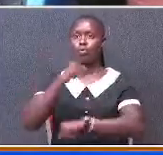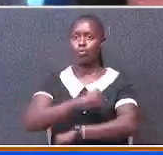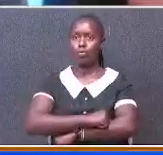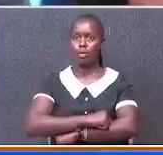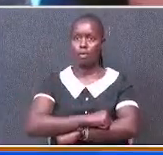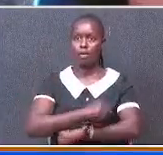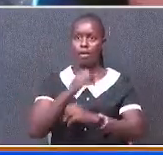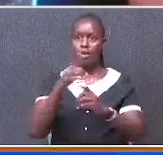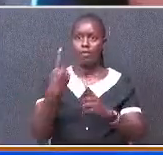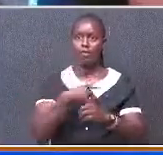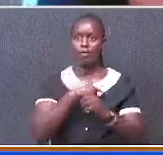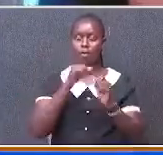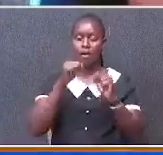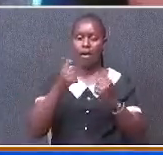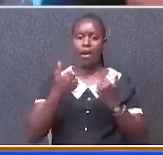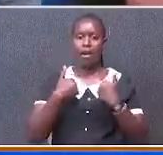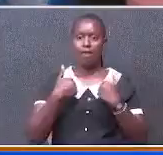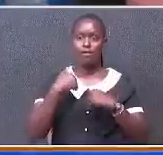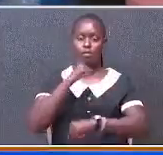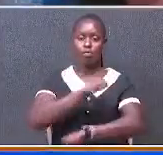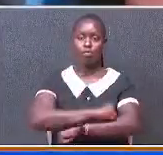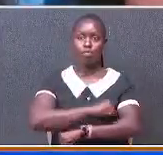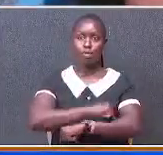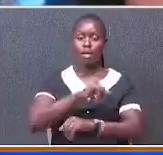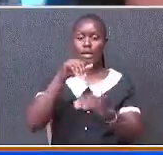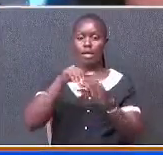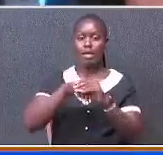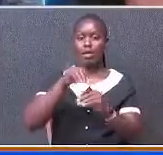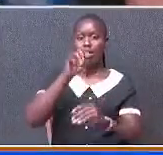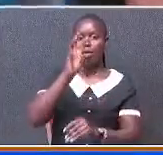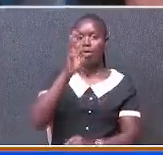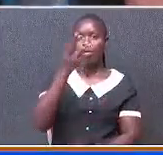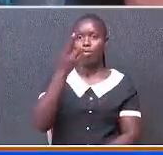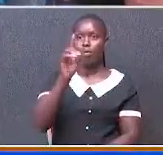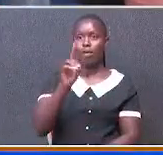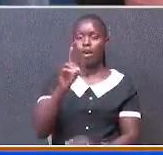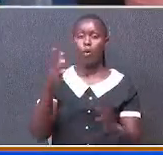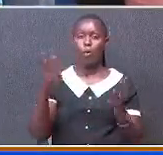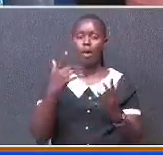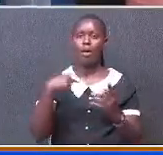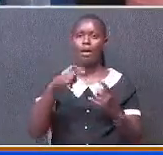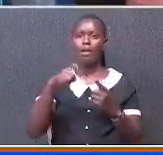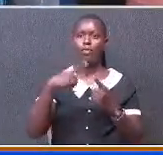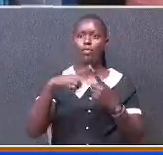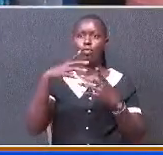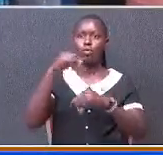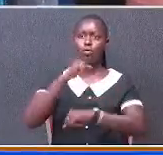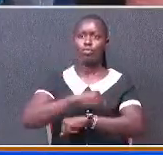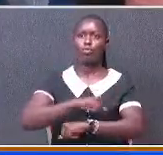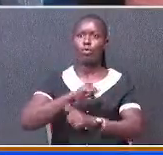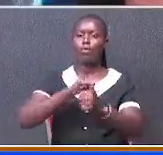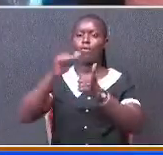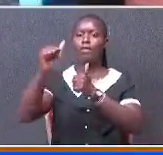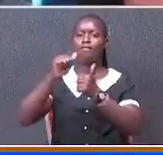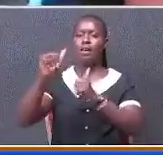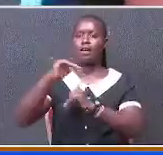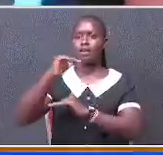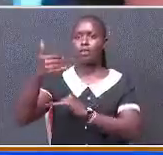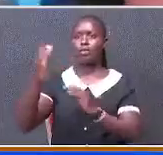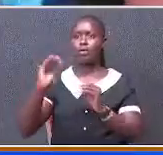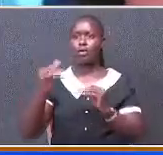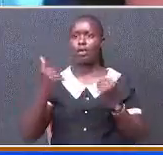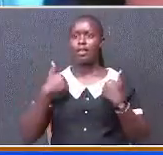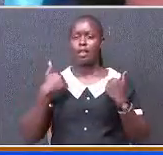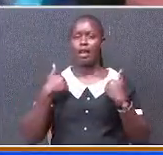these schools within our wards, penye si lazima nipeleke mtoto shule iko town, and they have facilities and they have